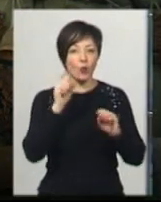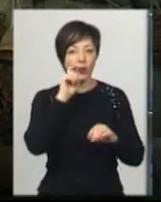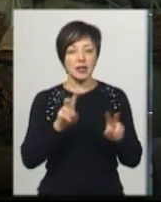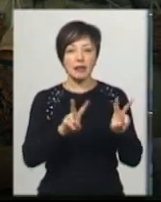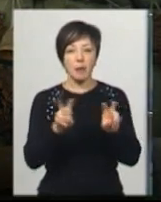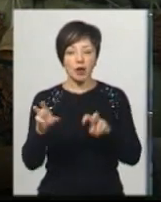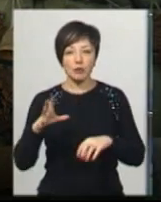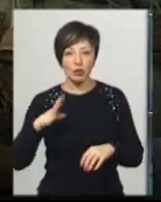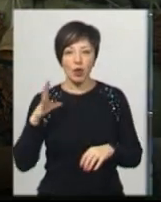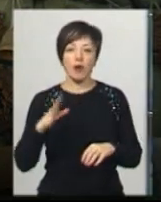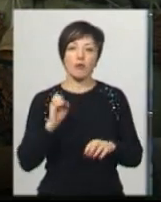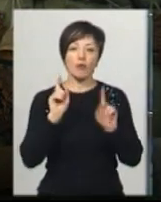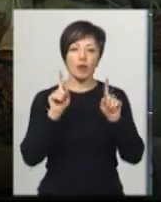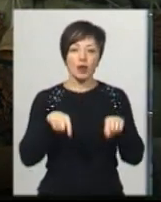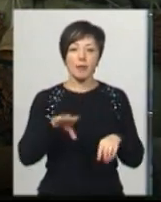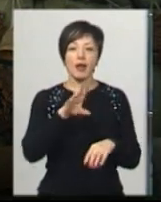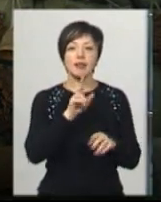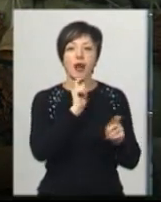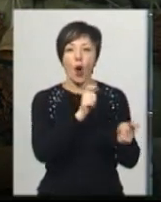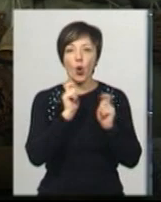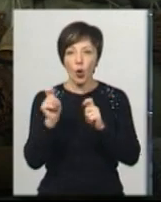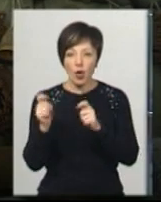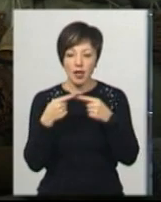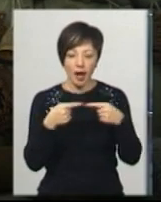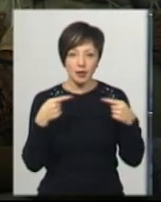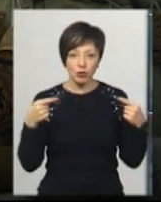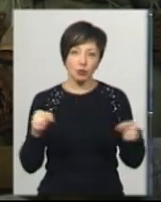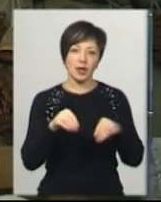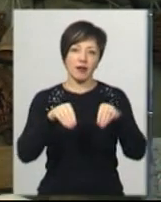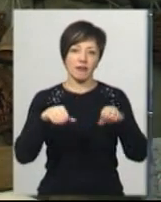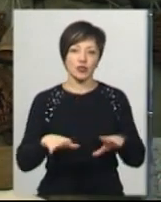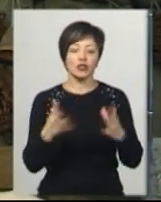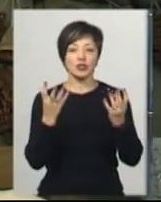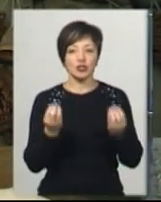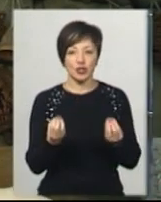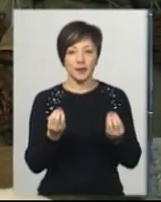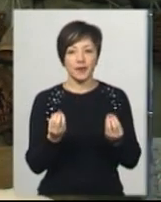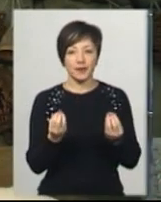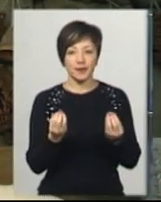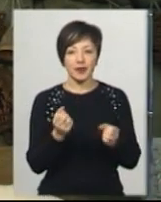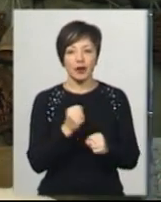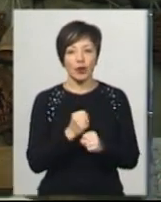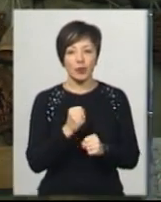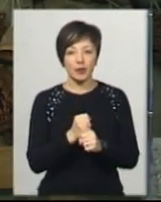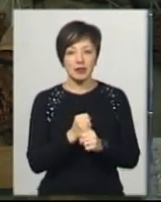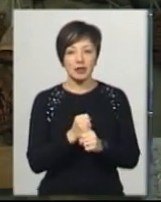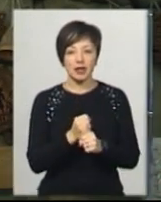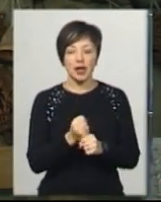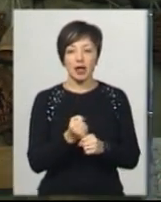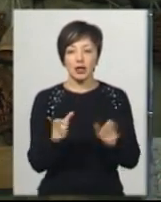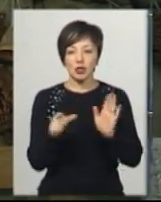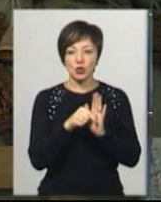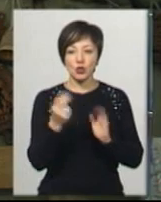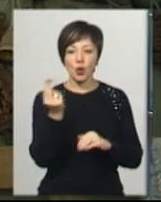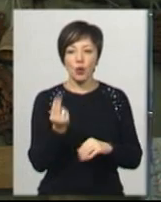була, потім нагородна атрибутика і вирішили ще робити з кольором, нас